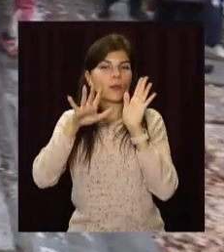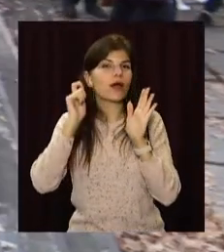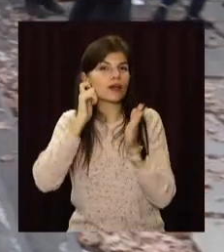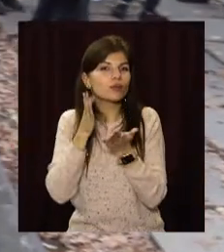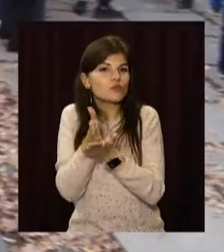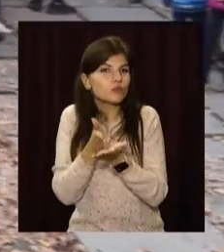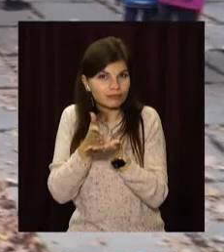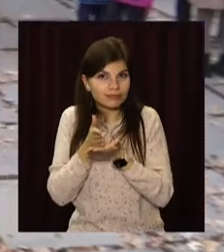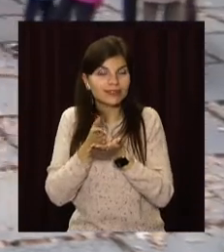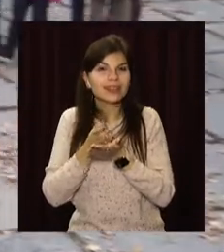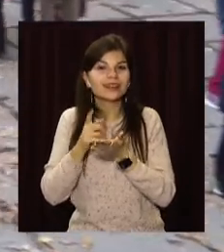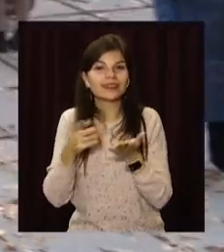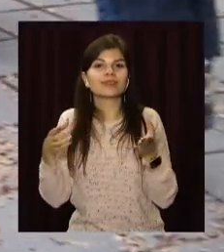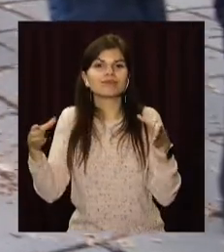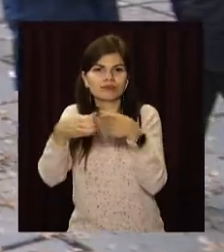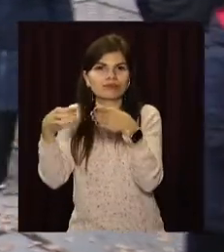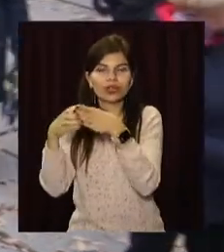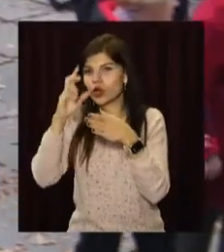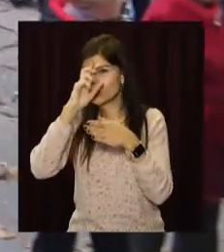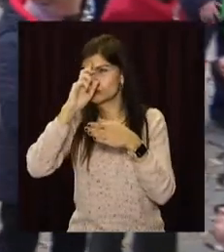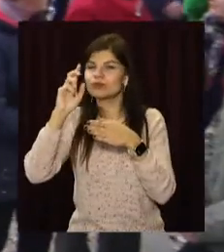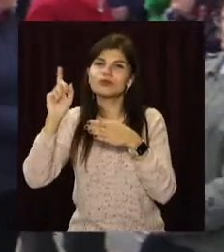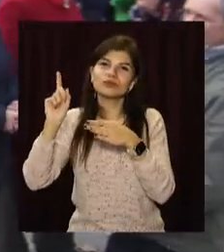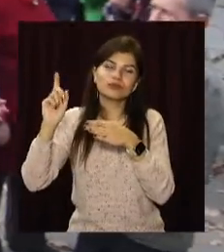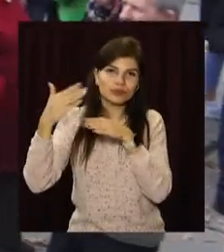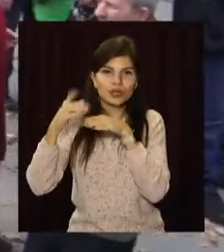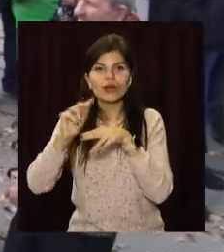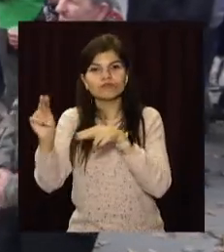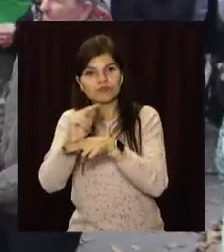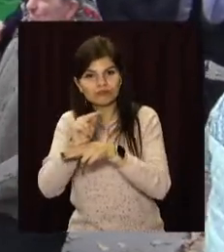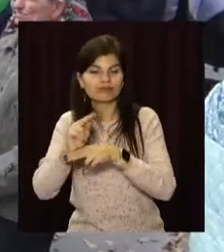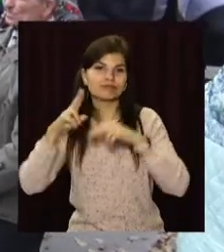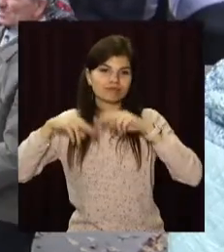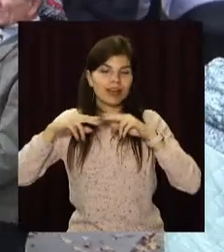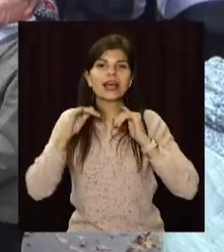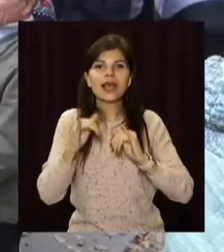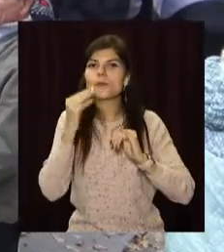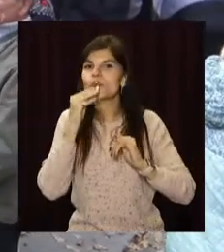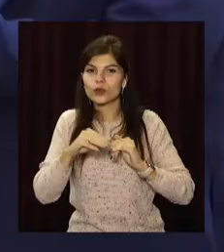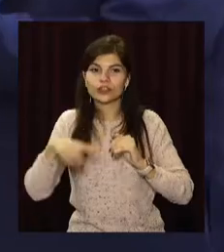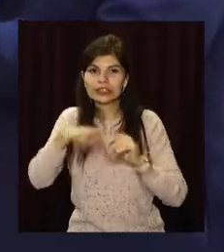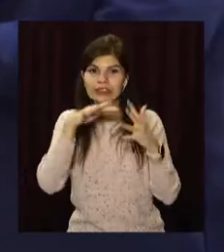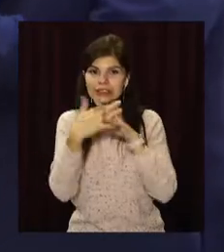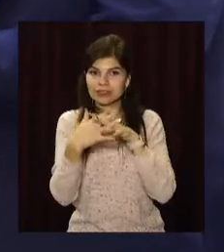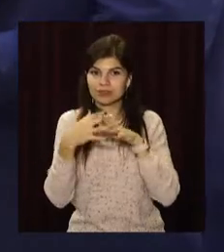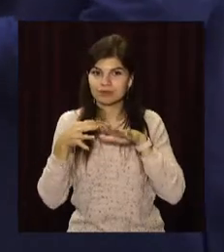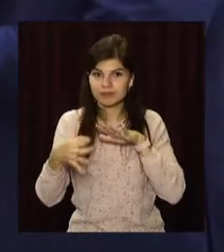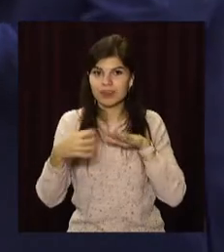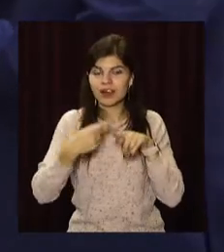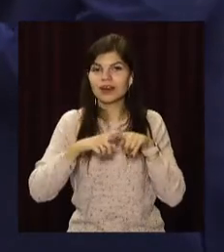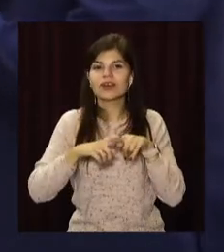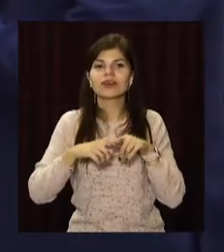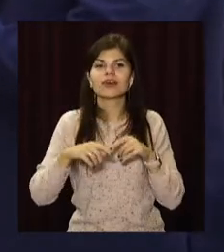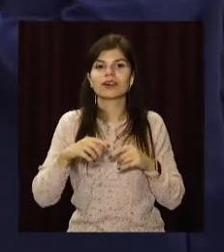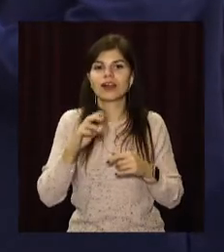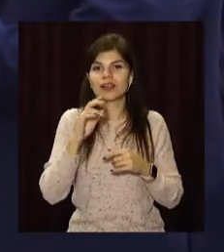наполегливо працювали, залучали субвенції з держбюджету, ремонтували та будували задля покращення добробуту селян, говорить голова